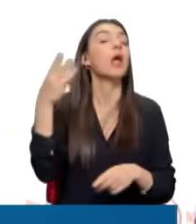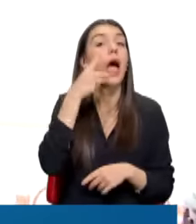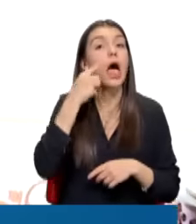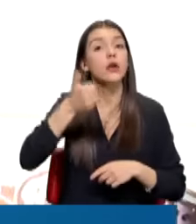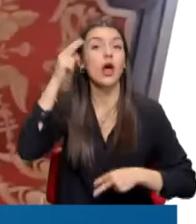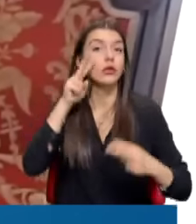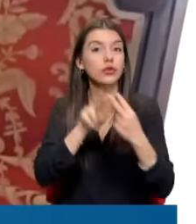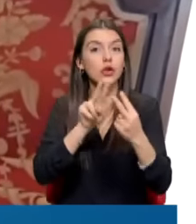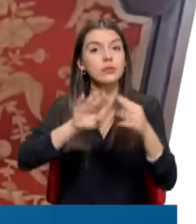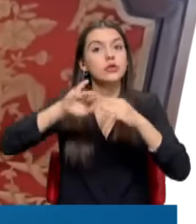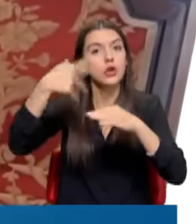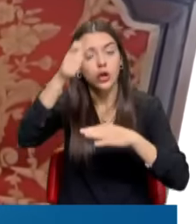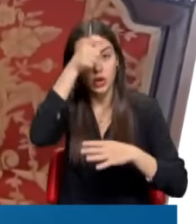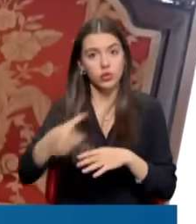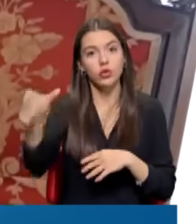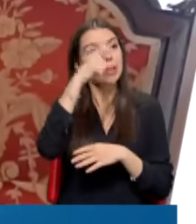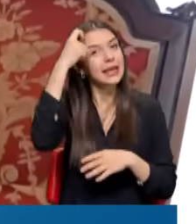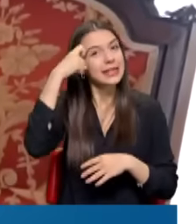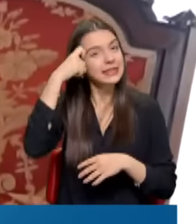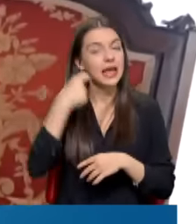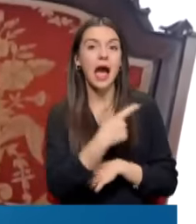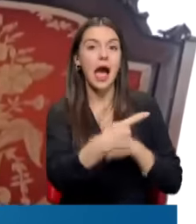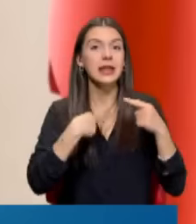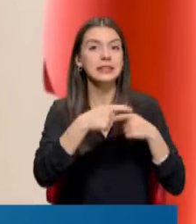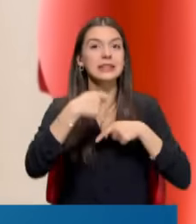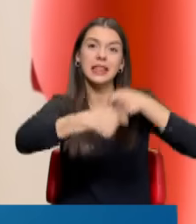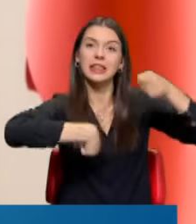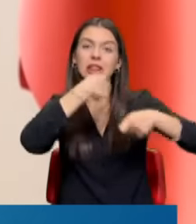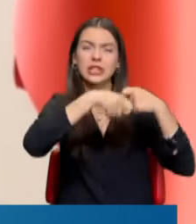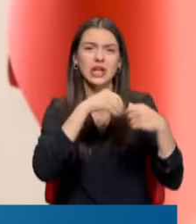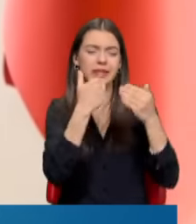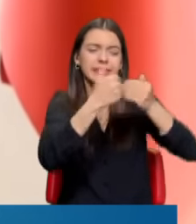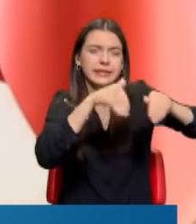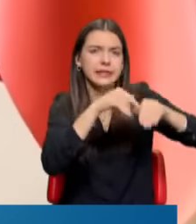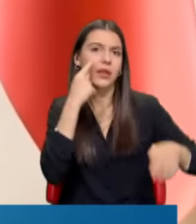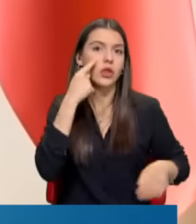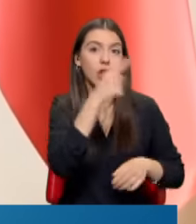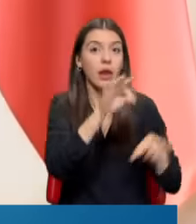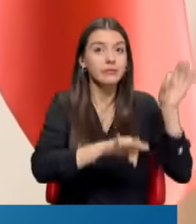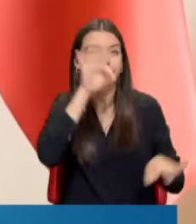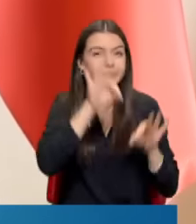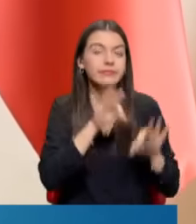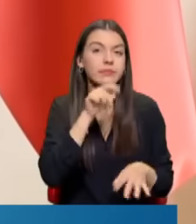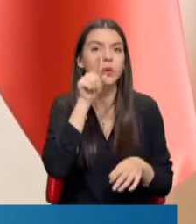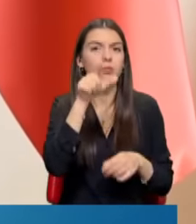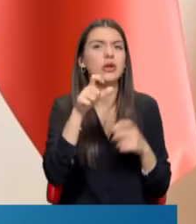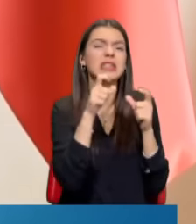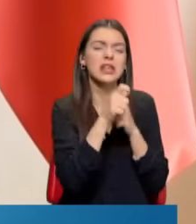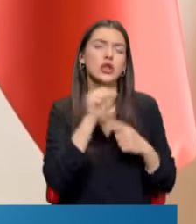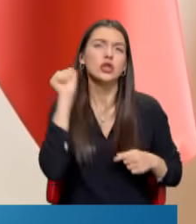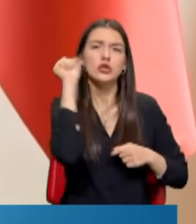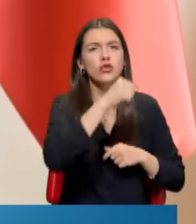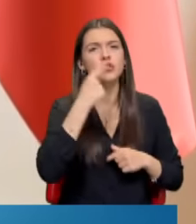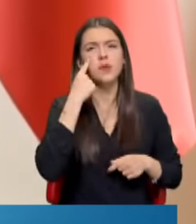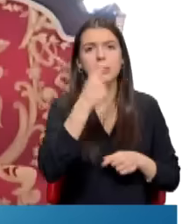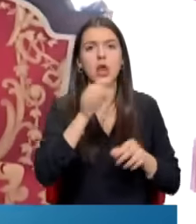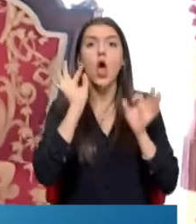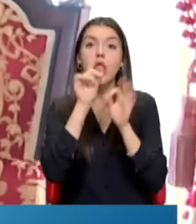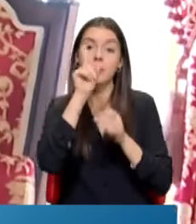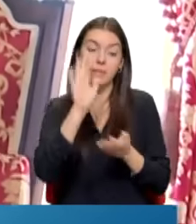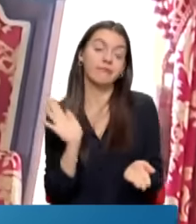görüşmelerinden sonra Türkiye-İsrail arasındaki ticaret kısıtlamasını da değerlendiren Haniye, bu Siyonist düşmanlara karşı atılmış önemli